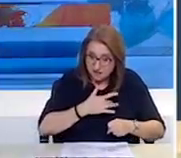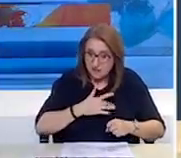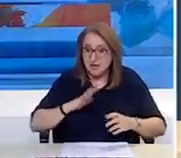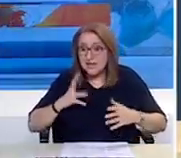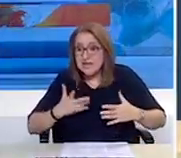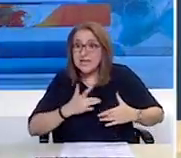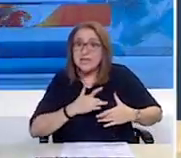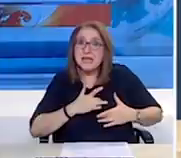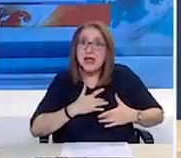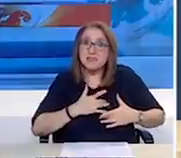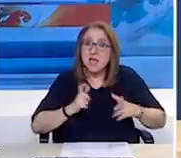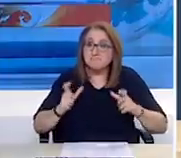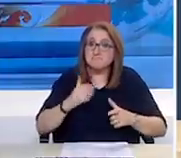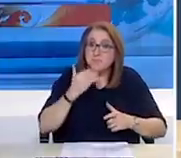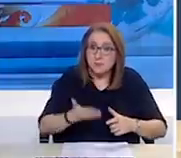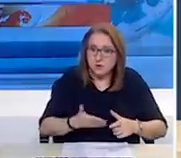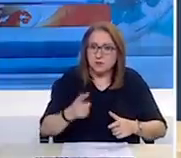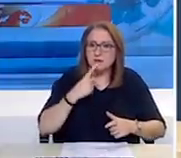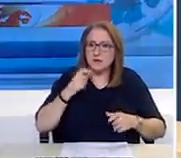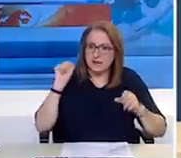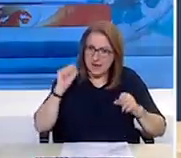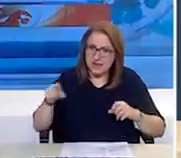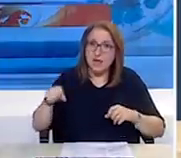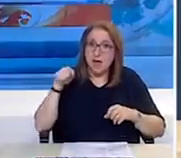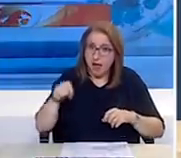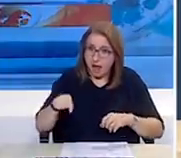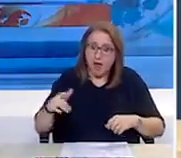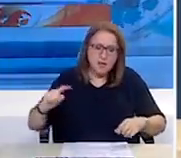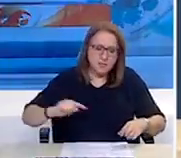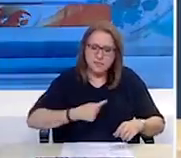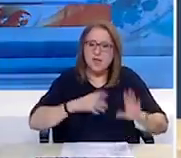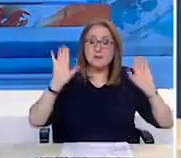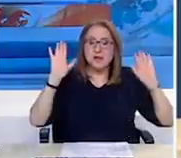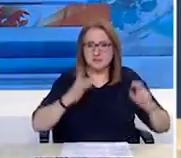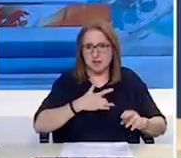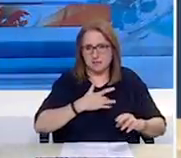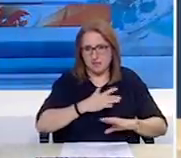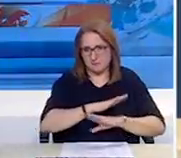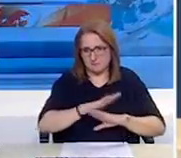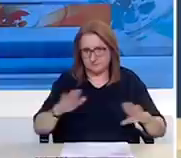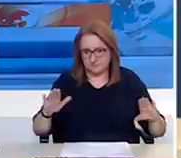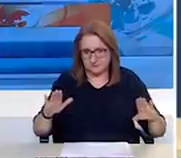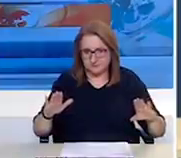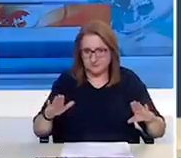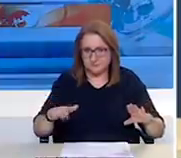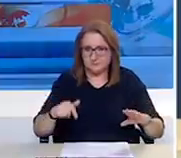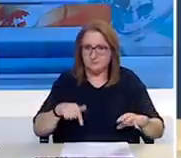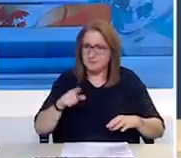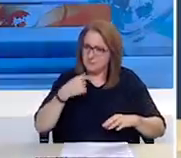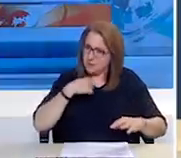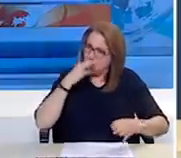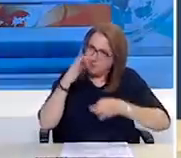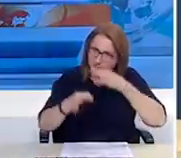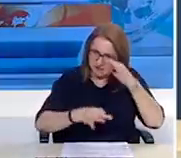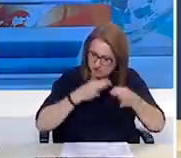αμφιβολία μετά από αυτές τις μελέτες πως η νόσος επηρεάζει αρνητικά το καρδιαγκιακό σύστημα. Να σας πω εδώ, για να καταλάβετε πόσο